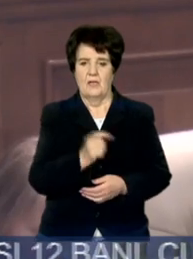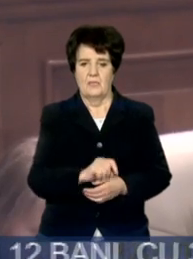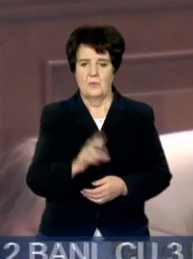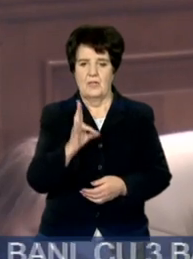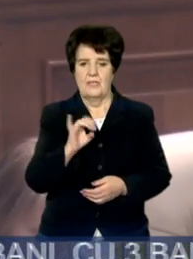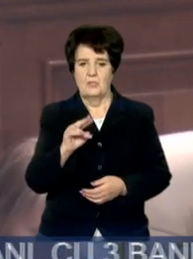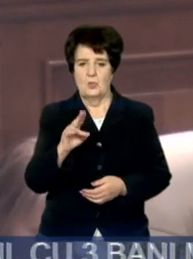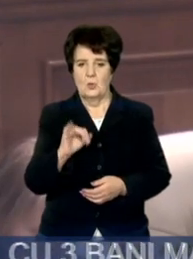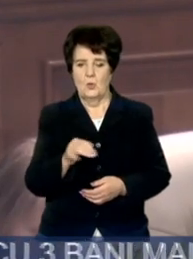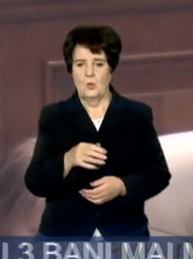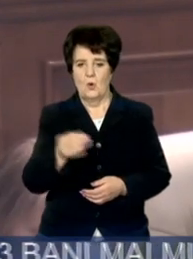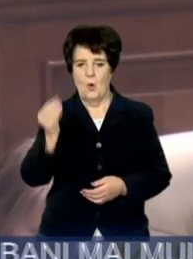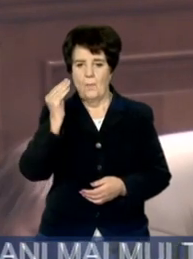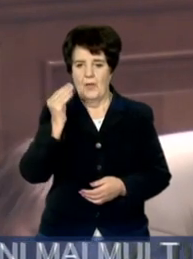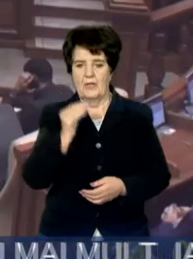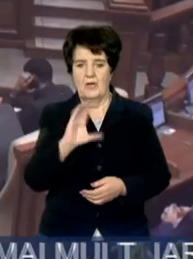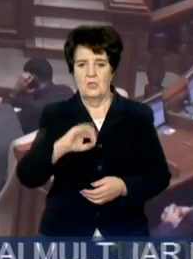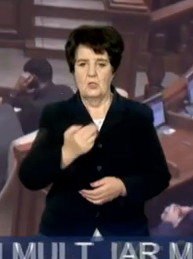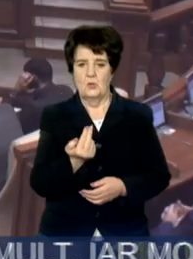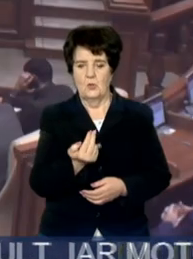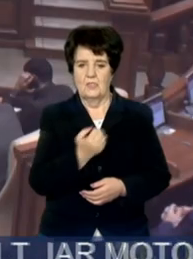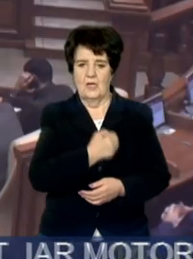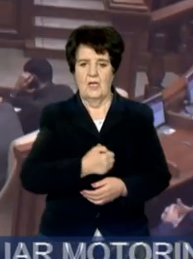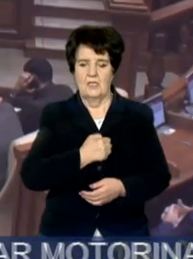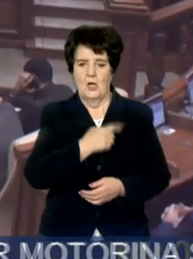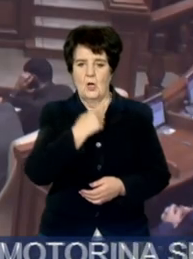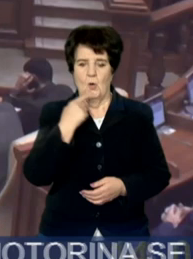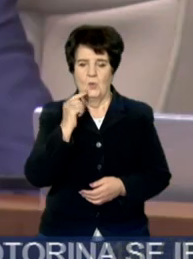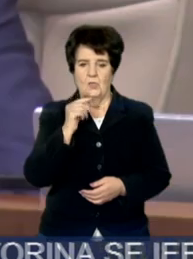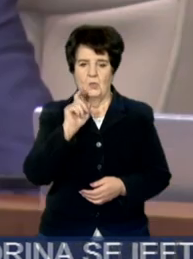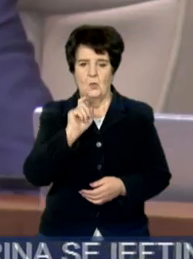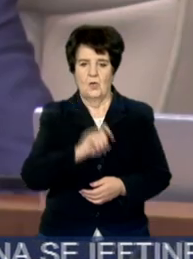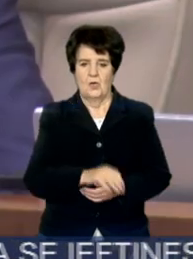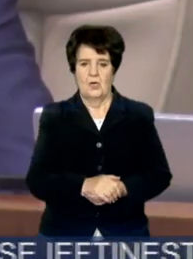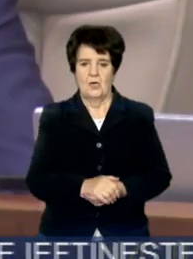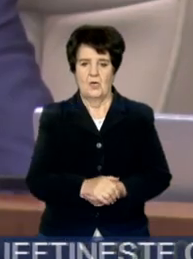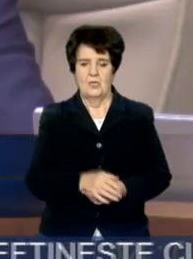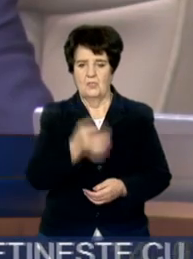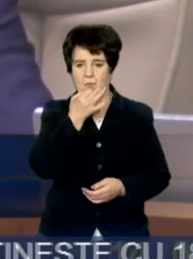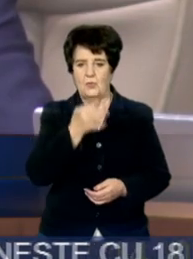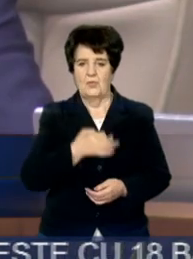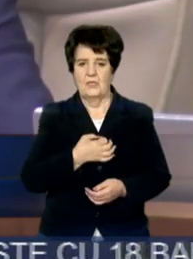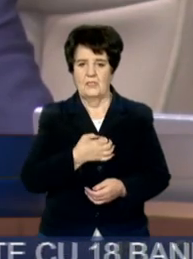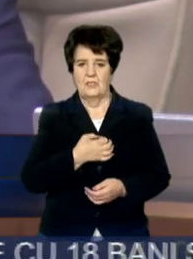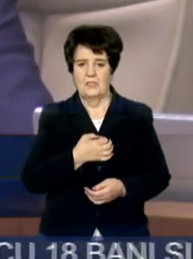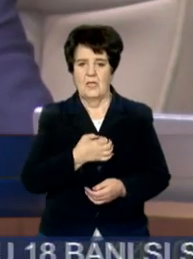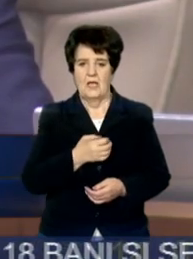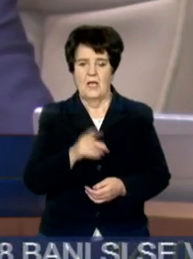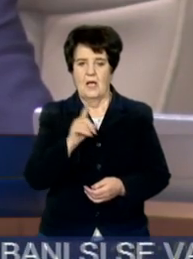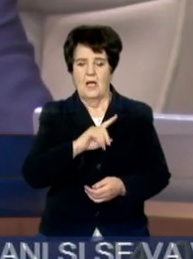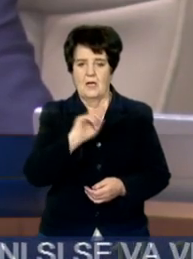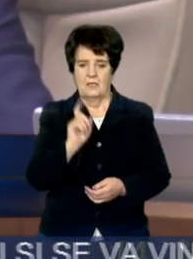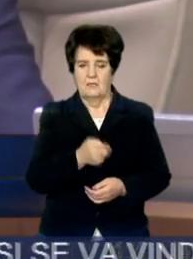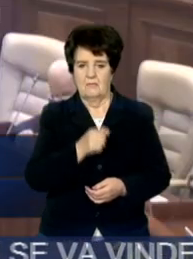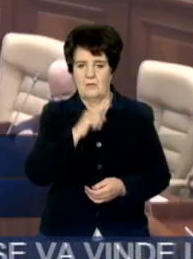Nistru a insistat să afle opinia socialiștilor privind agresiunea rusă din Ucraina pe susțineți invazia Rusiei în Ucraina sau